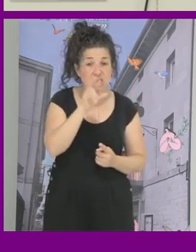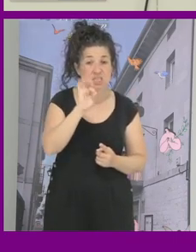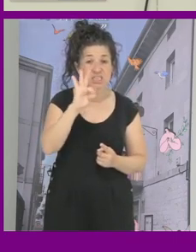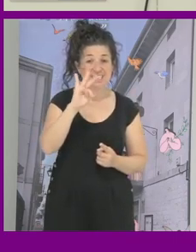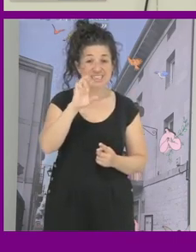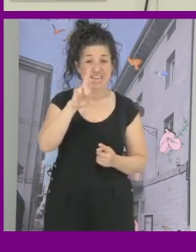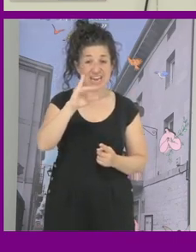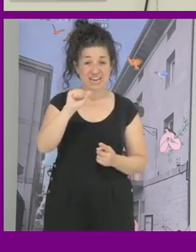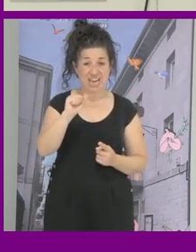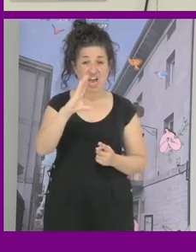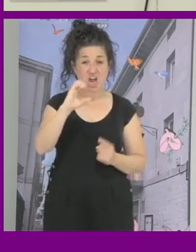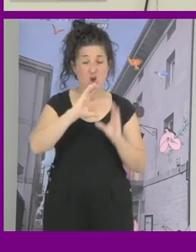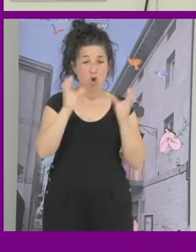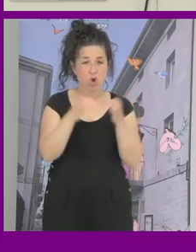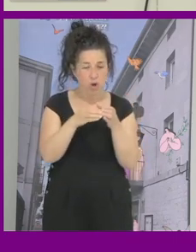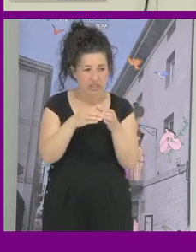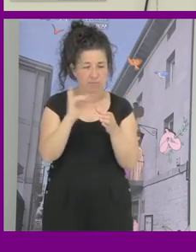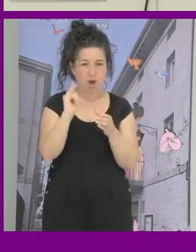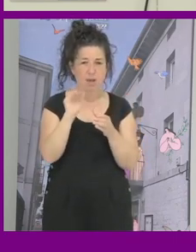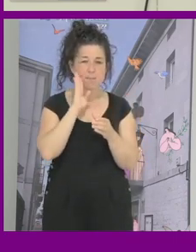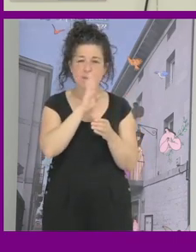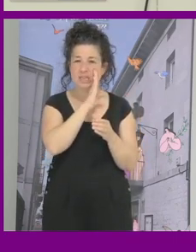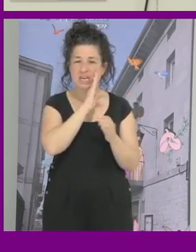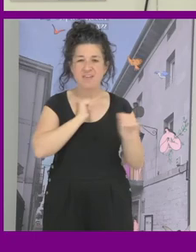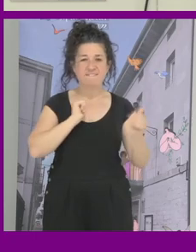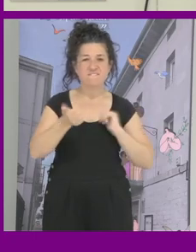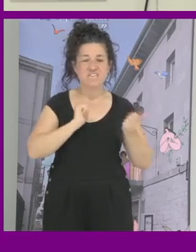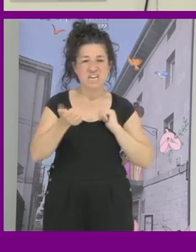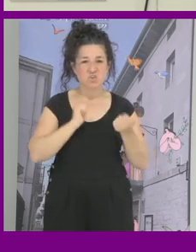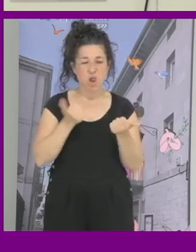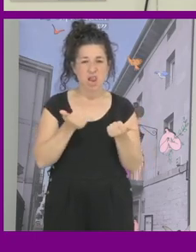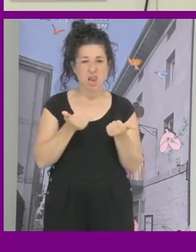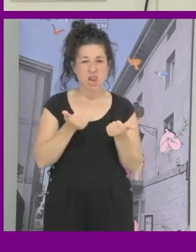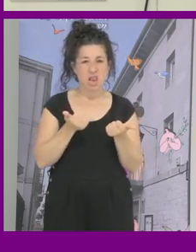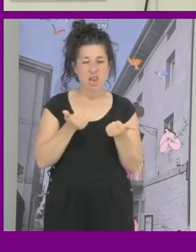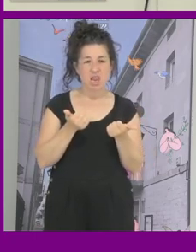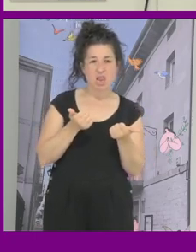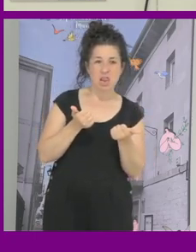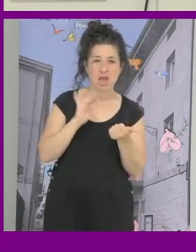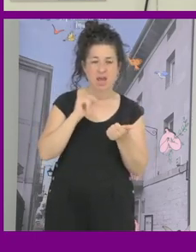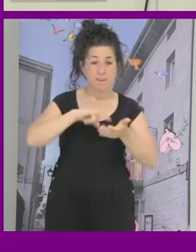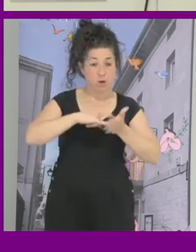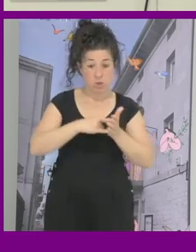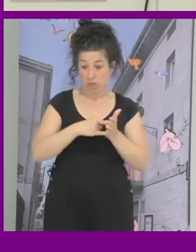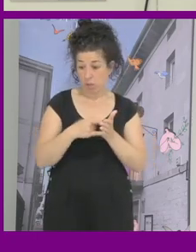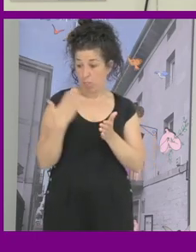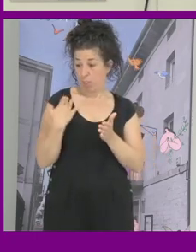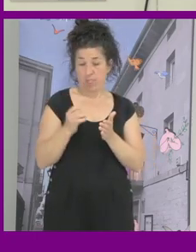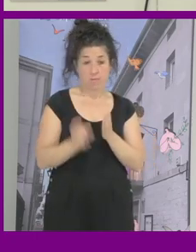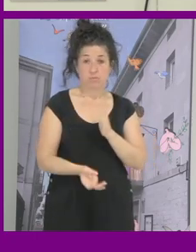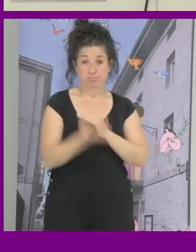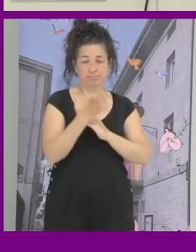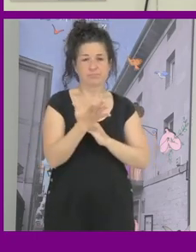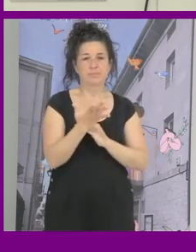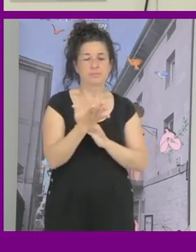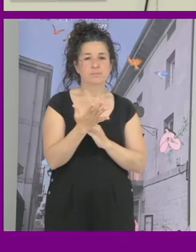ere amatasun bisexualen inguruko proiektu bat martxan jarri berri du. Orduan, bueno,